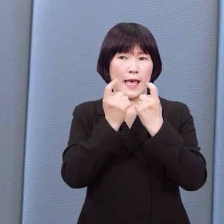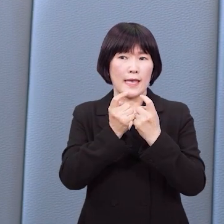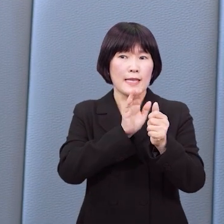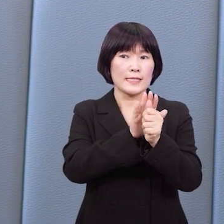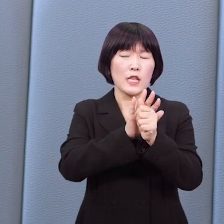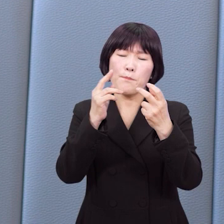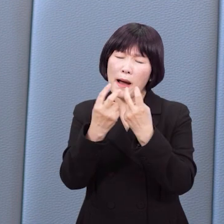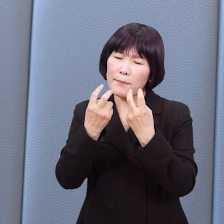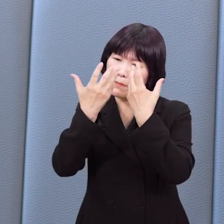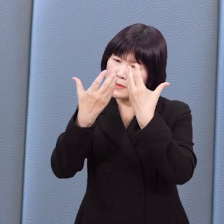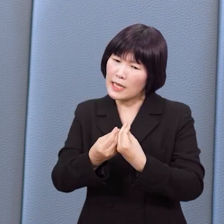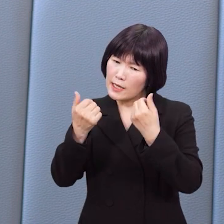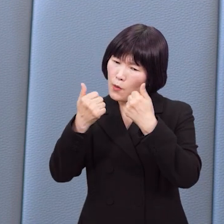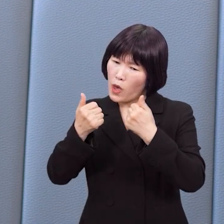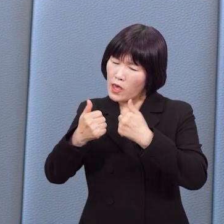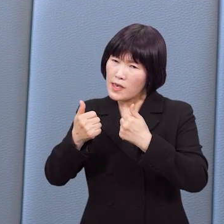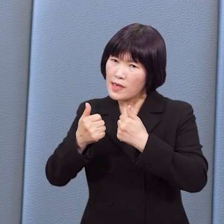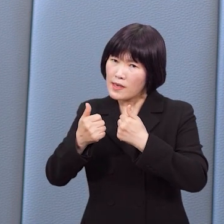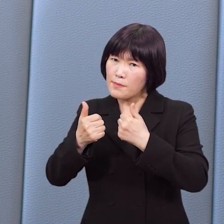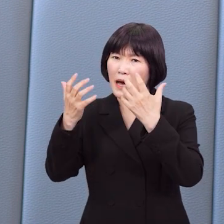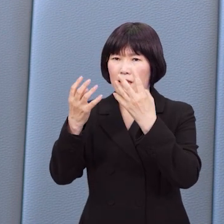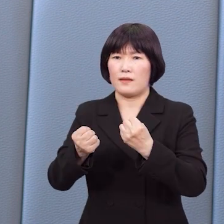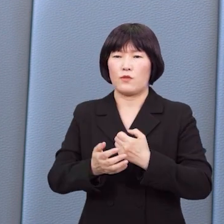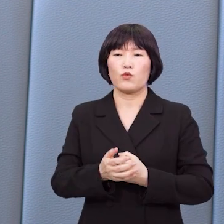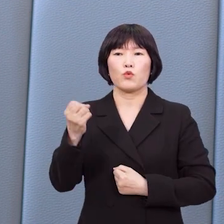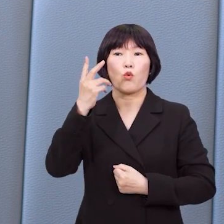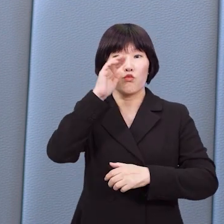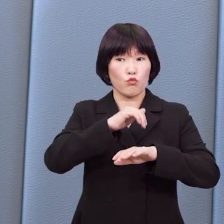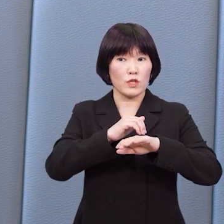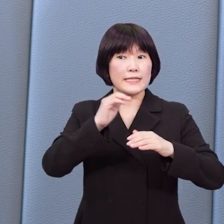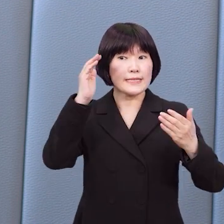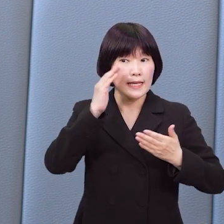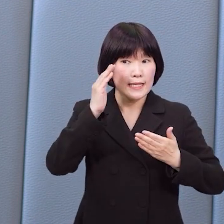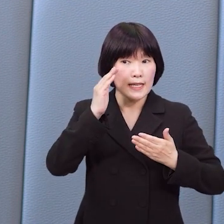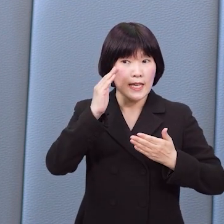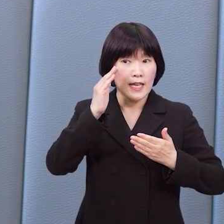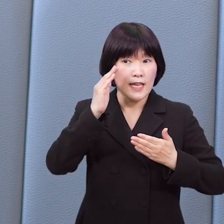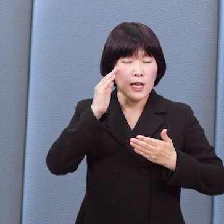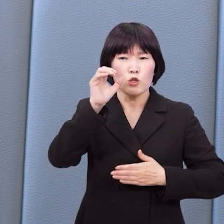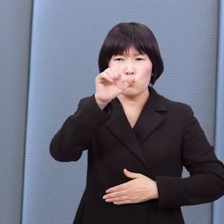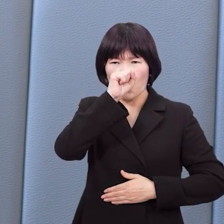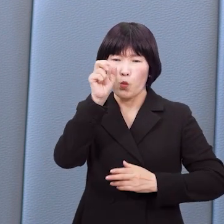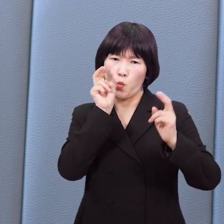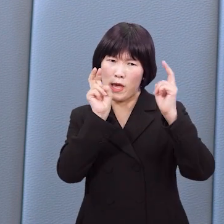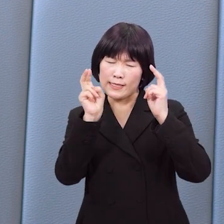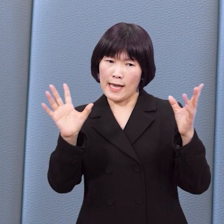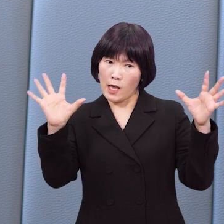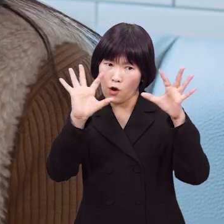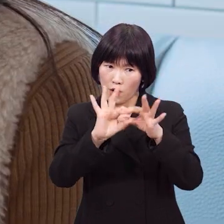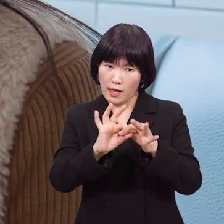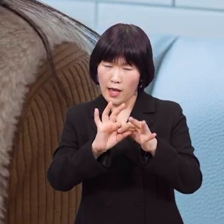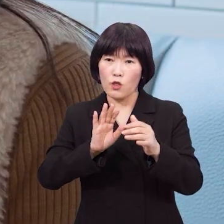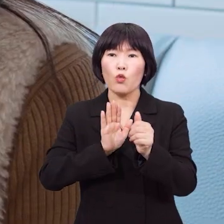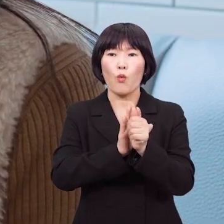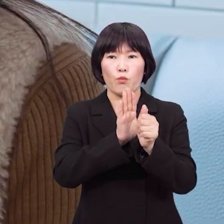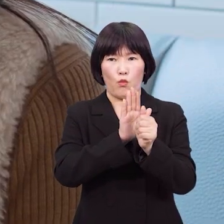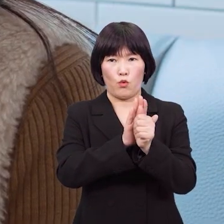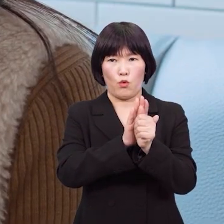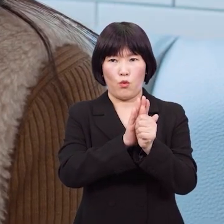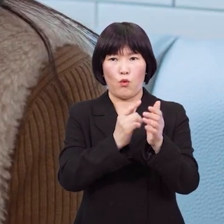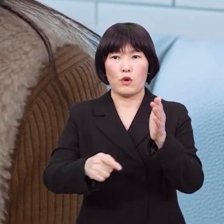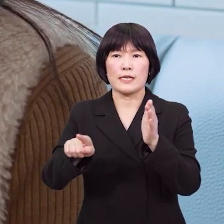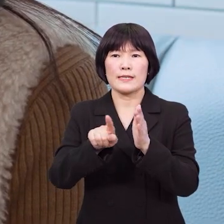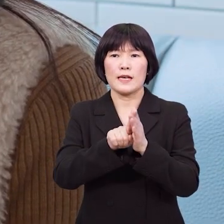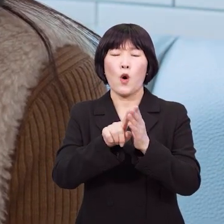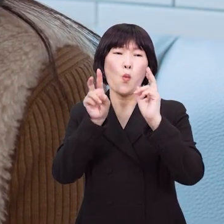더 나은 사업체를 연계시켜 줄 수 있도록 지속적인 사업체 개발도 이루어지고 있습니다. 제일 중요한